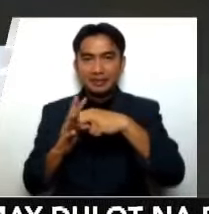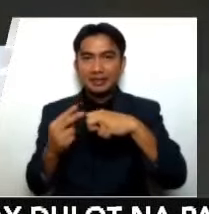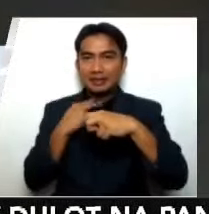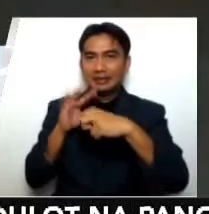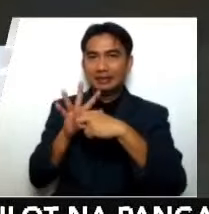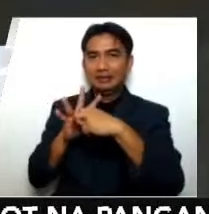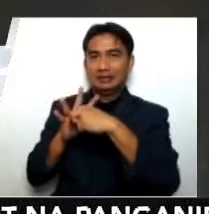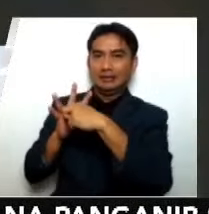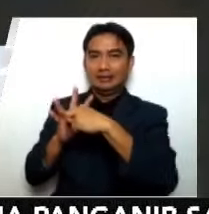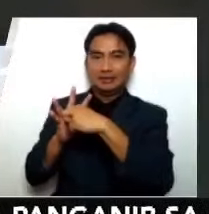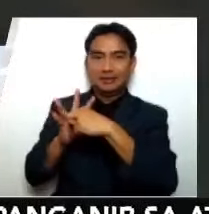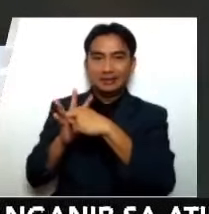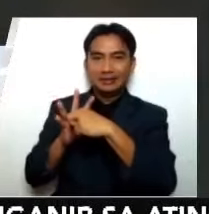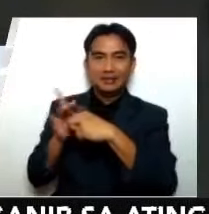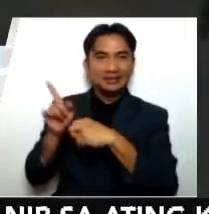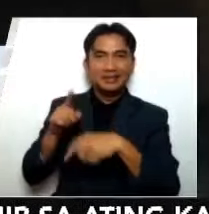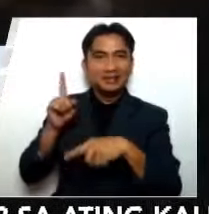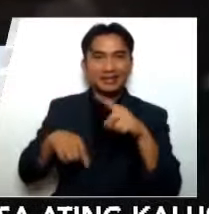Takas no more.